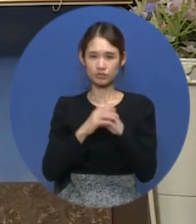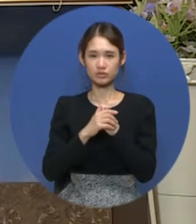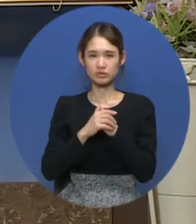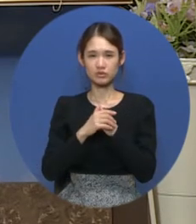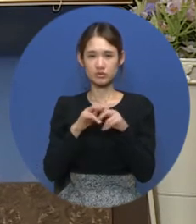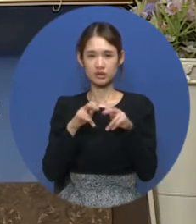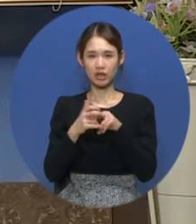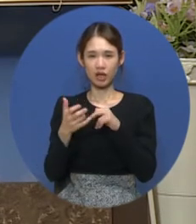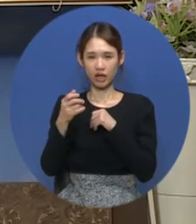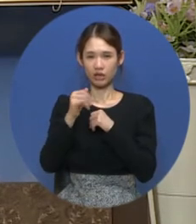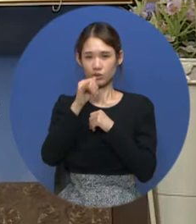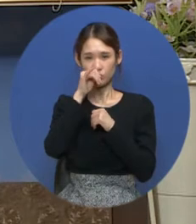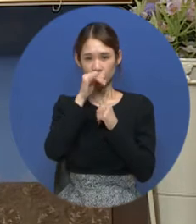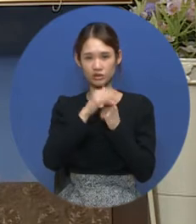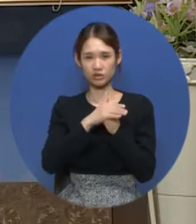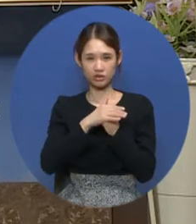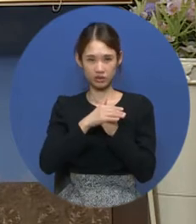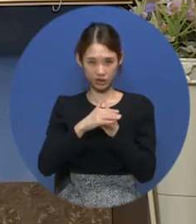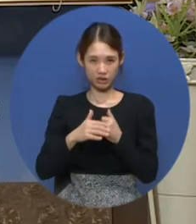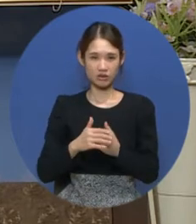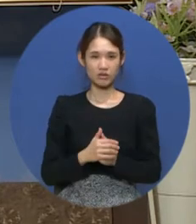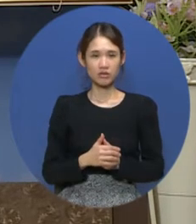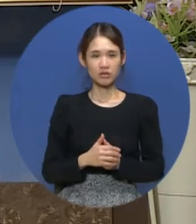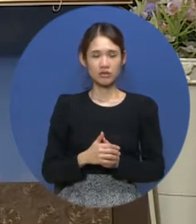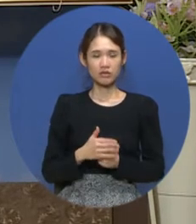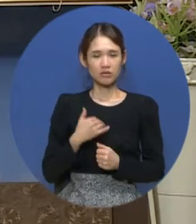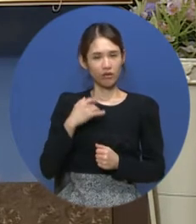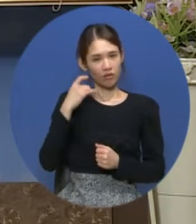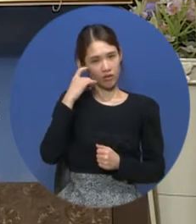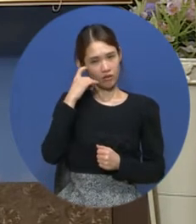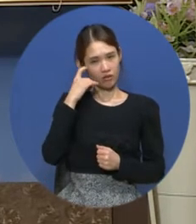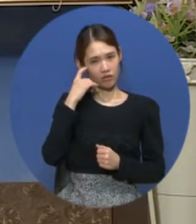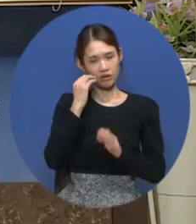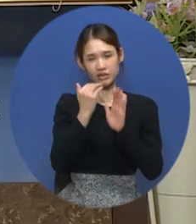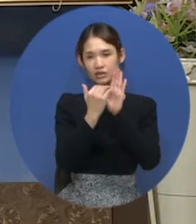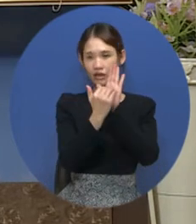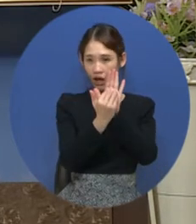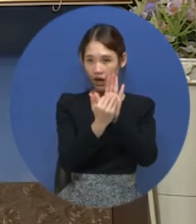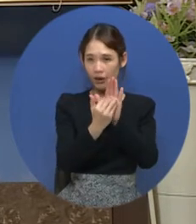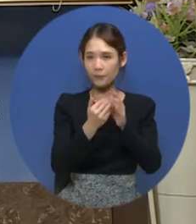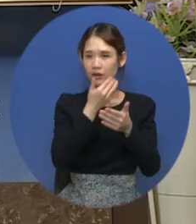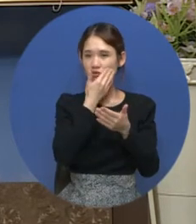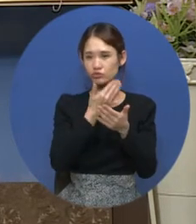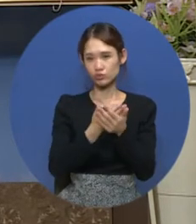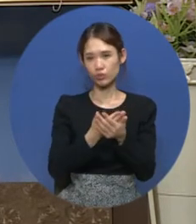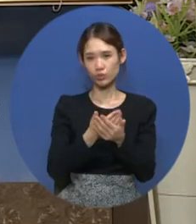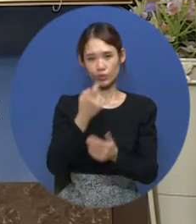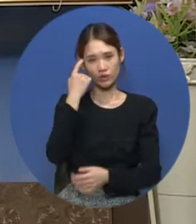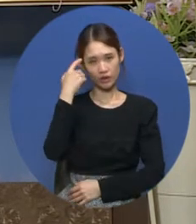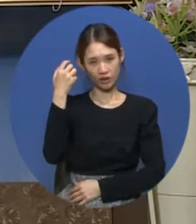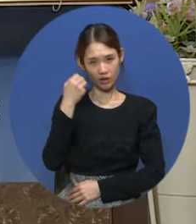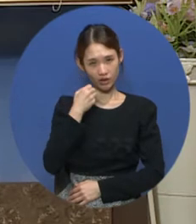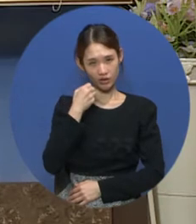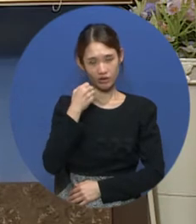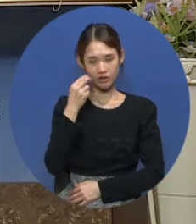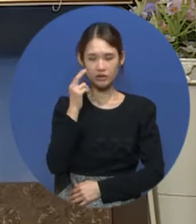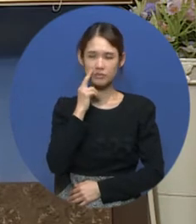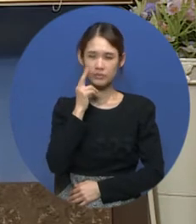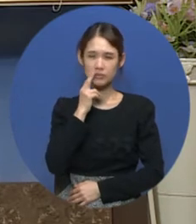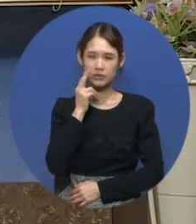장애를 가지게 되는 것이기 때문에 제가 생각했을 때 좀 예방이 중요 할 것 같거든요 으